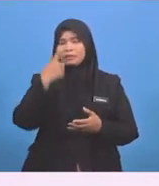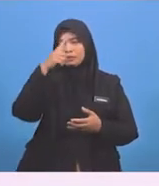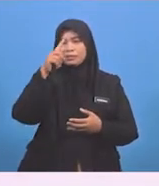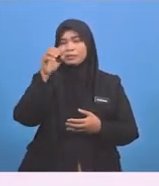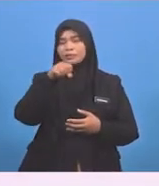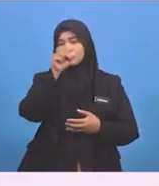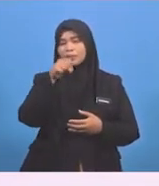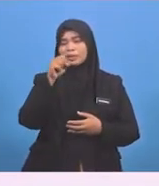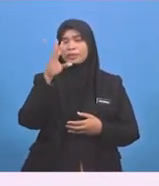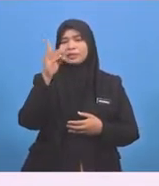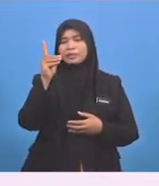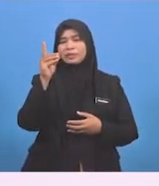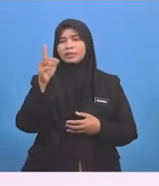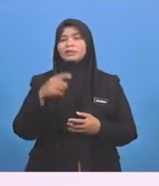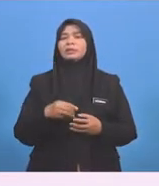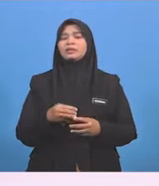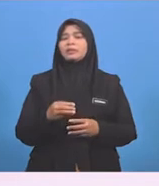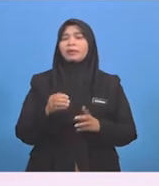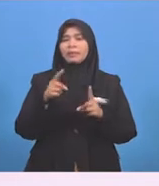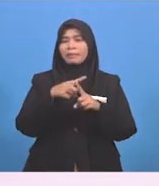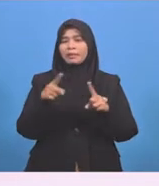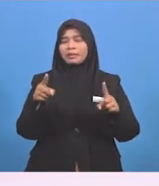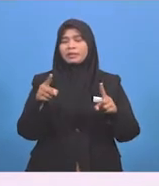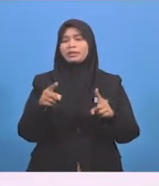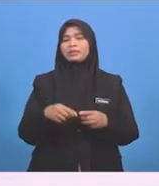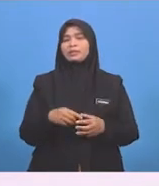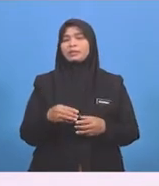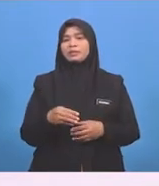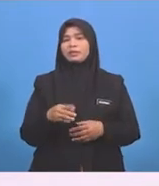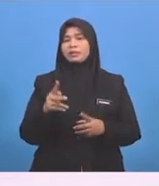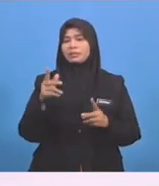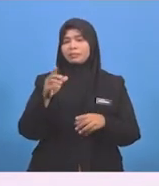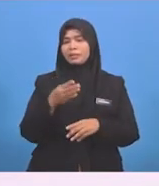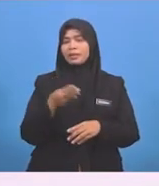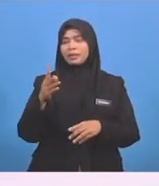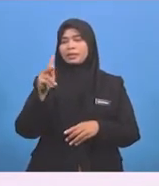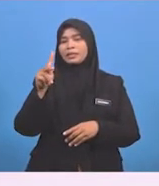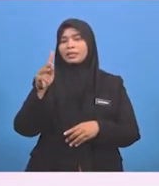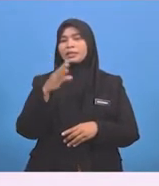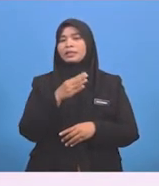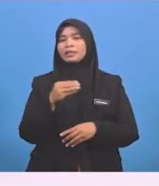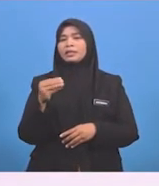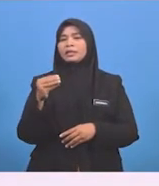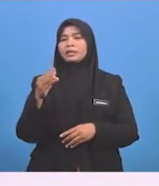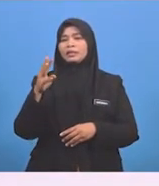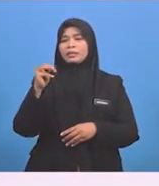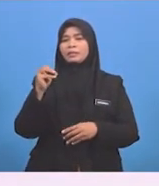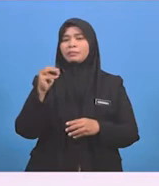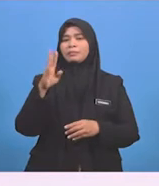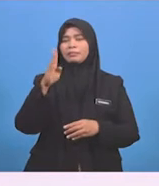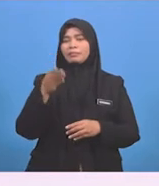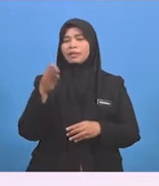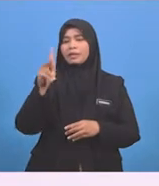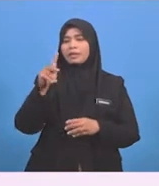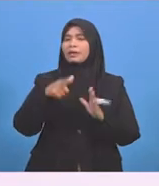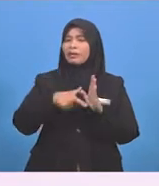Untuk soalan D, membandingkan haba pendam tentu penguapan, bahan K adalah lebih rendah